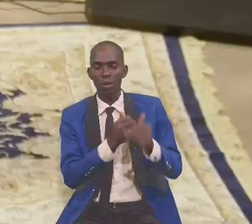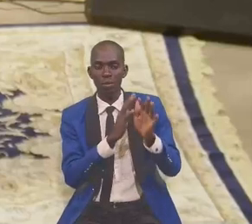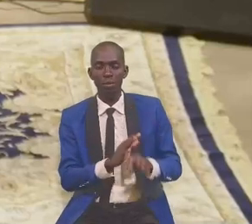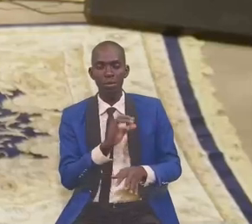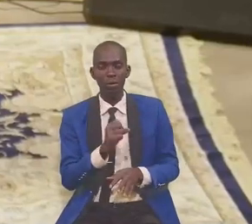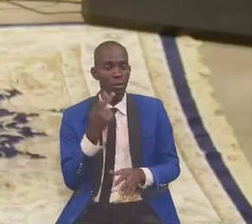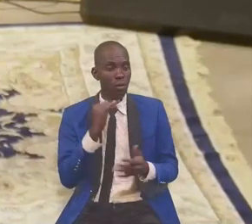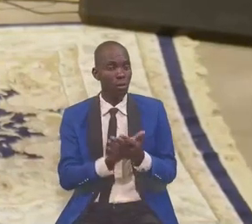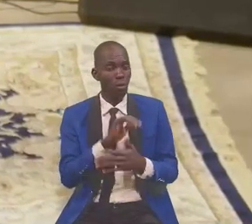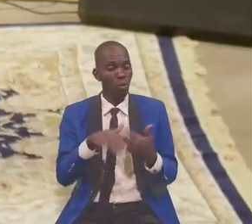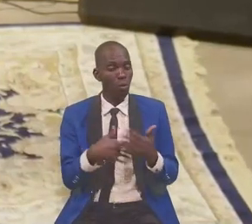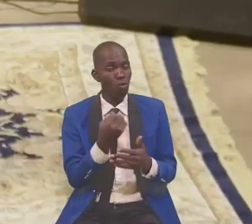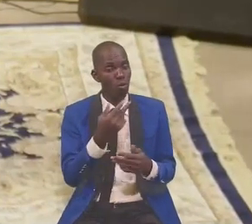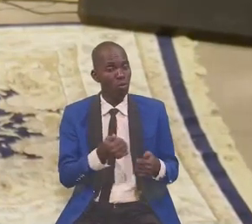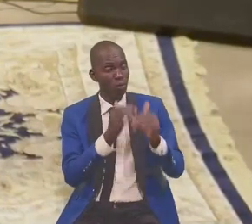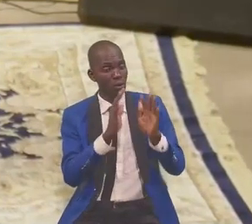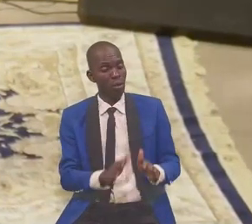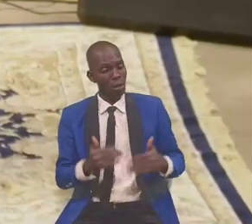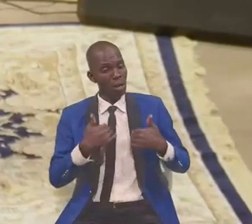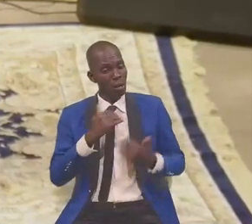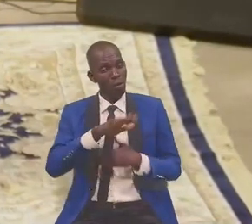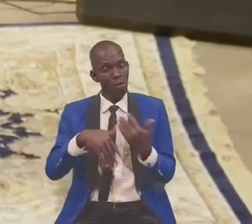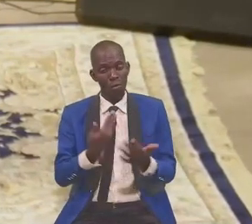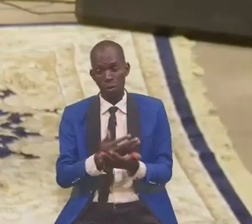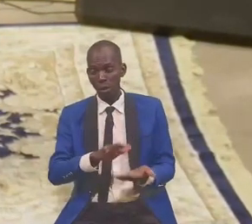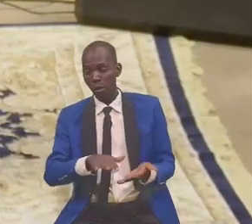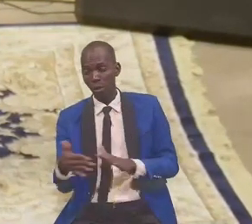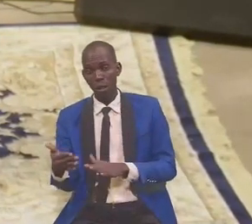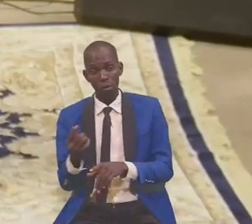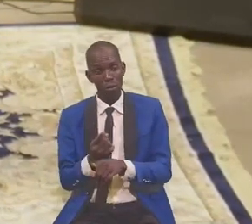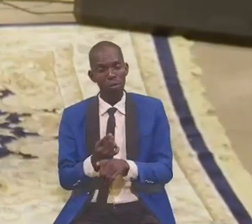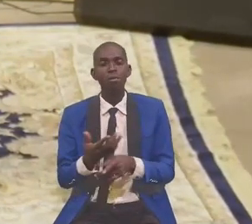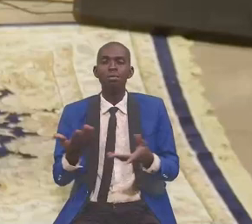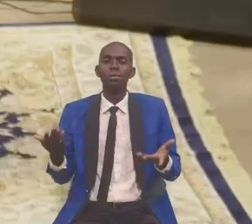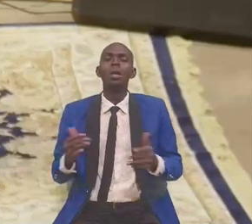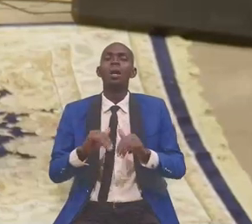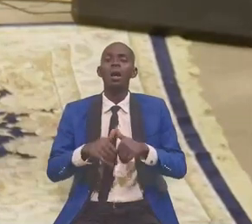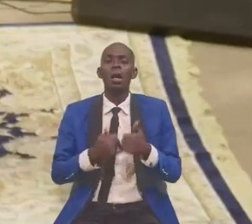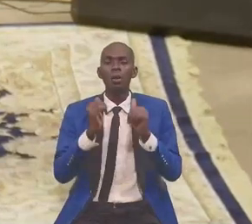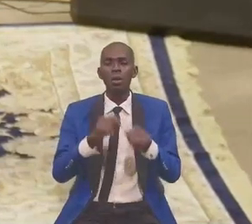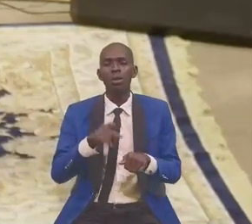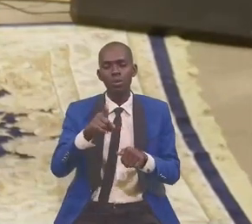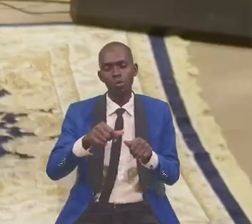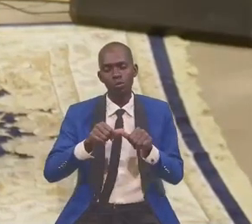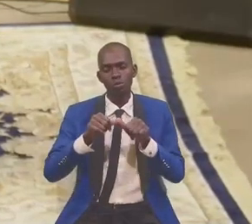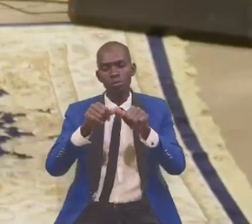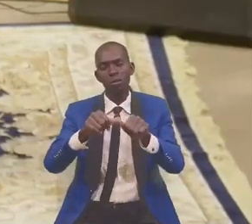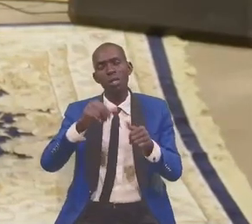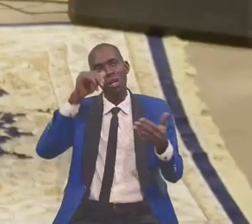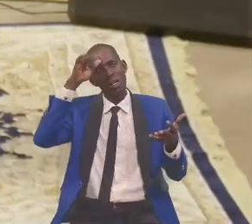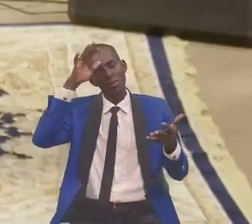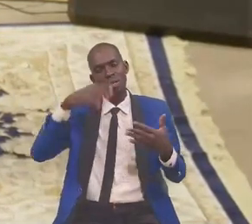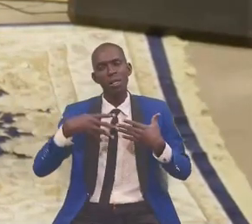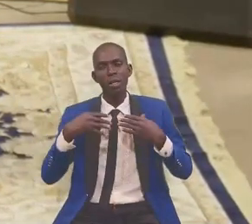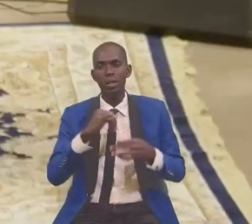vois. Ah, hein. Comment est-ce que tu espères qu'il y ait de guérison? Parce qu'il n'a pas dit, c'est un signe, un miracle,